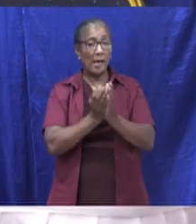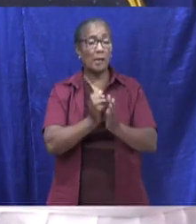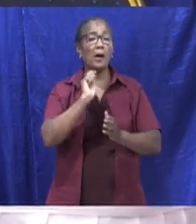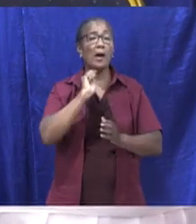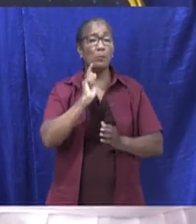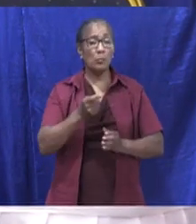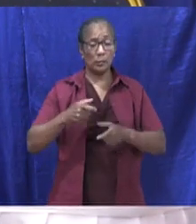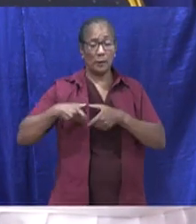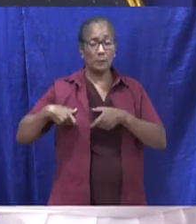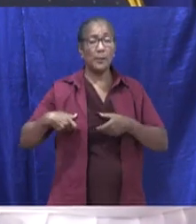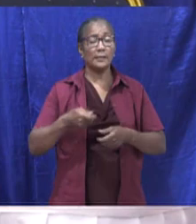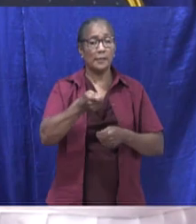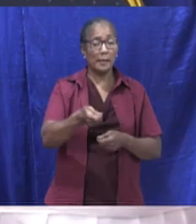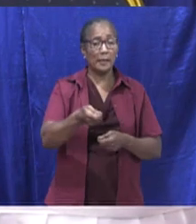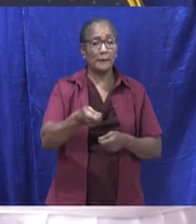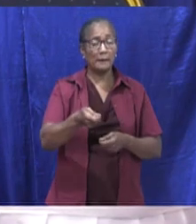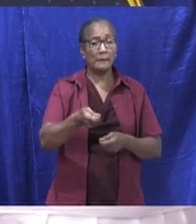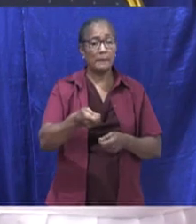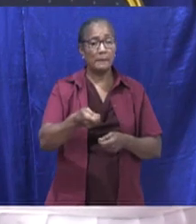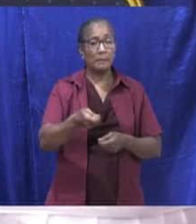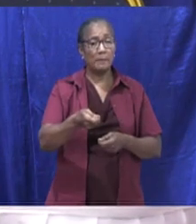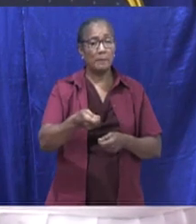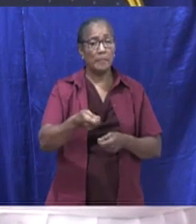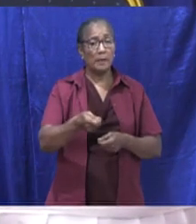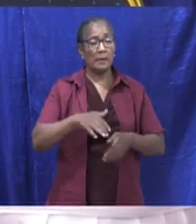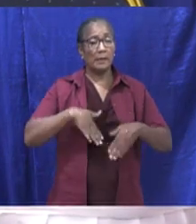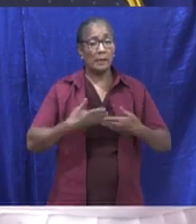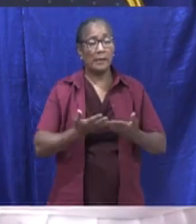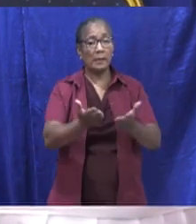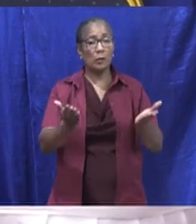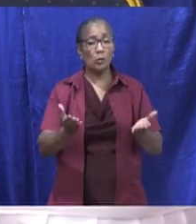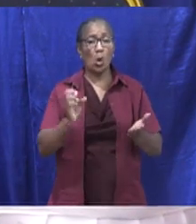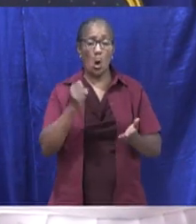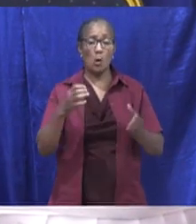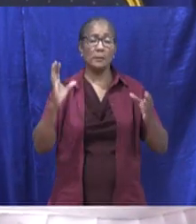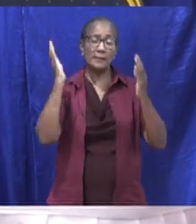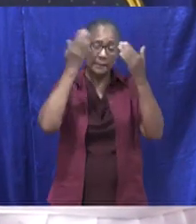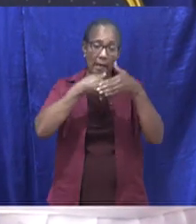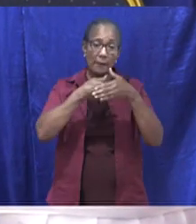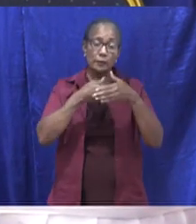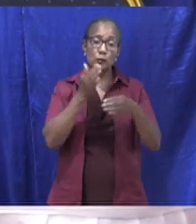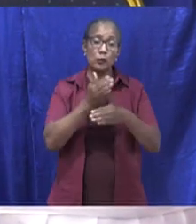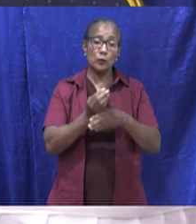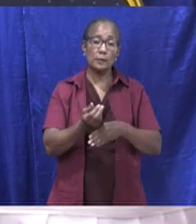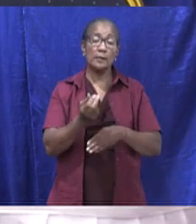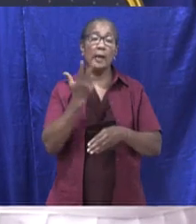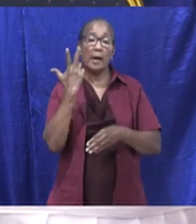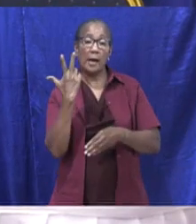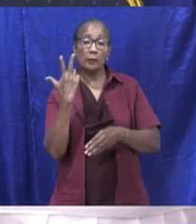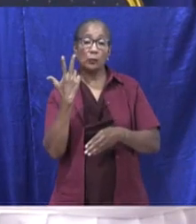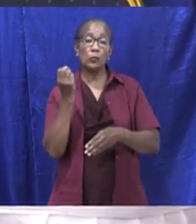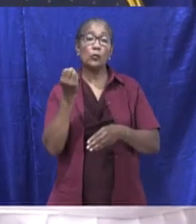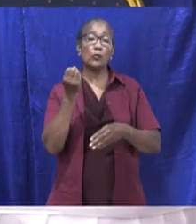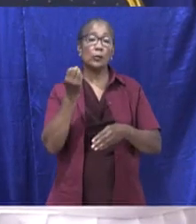vrijstelling kregen of een, tenminste die moesten in de gelegenheid worden gesteld om 's avonds, tussen 8 uur 's avonds en 6 uur